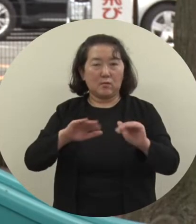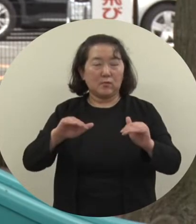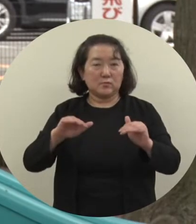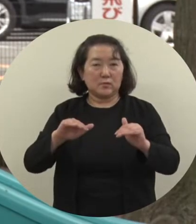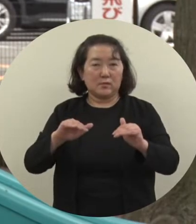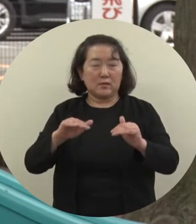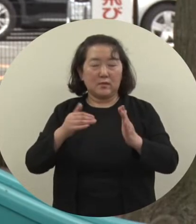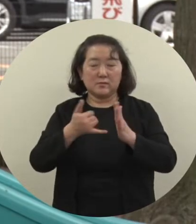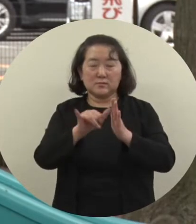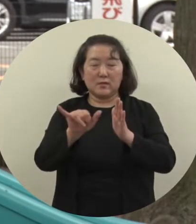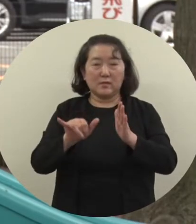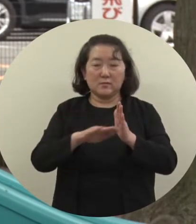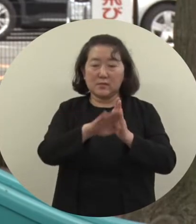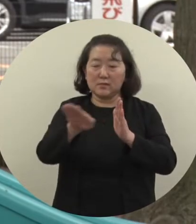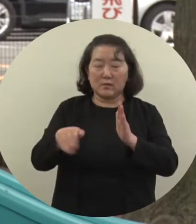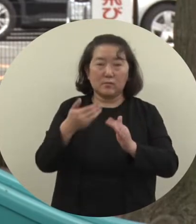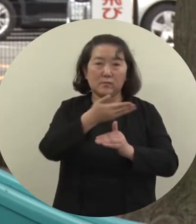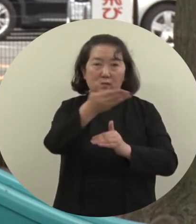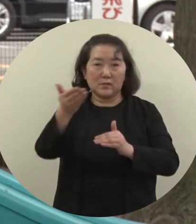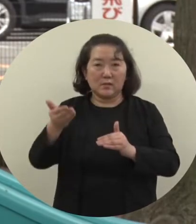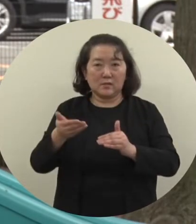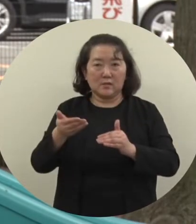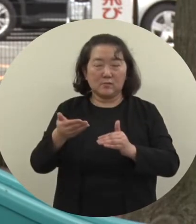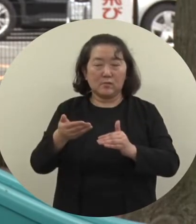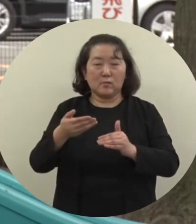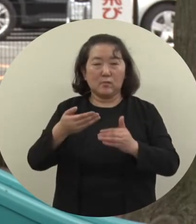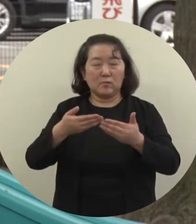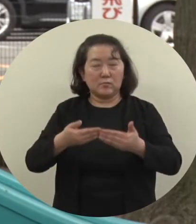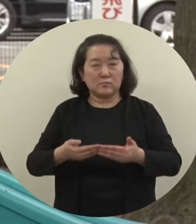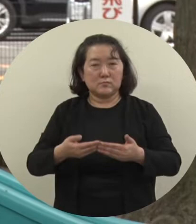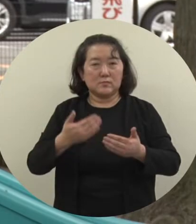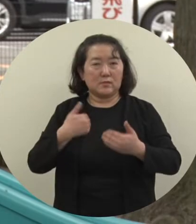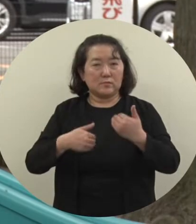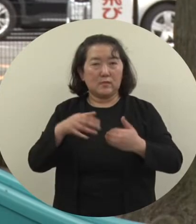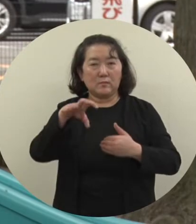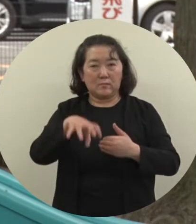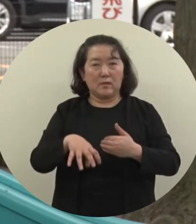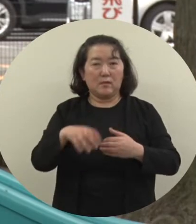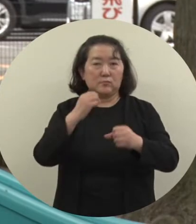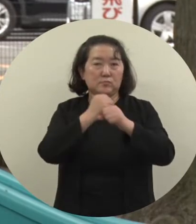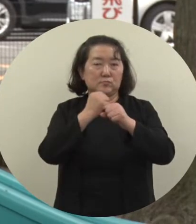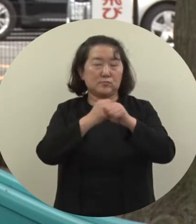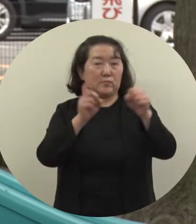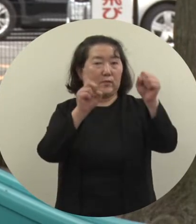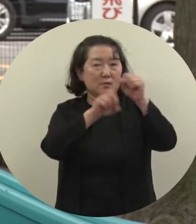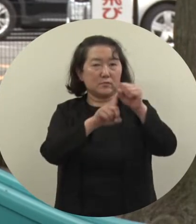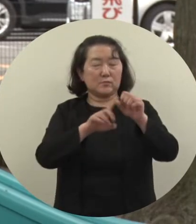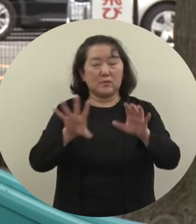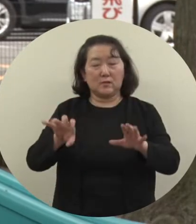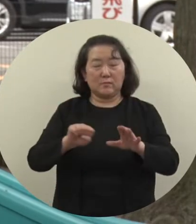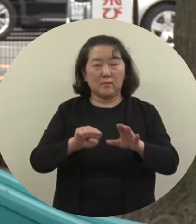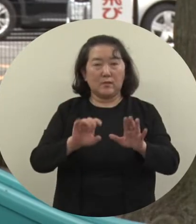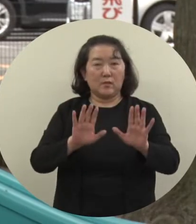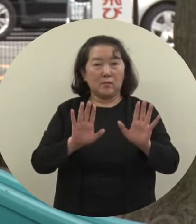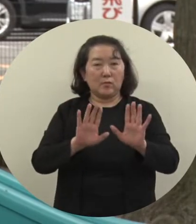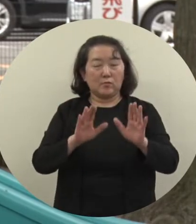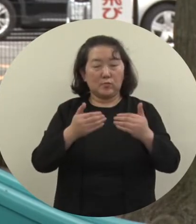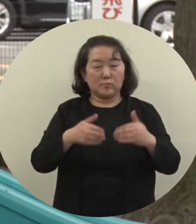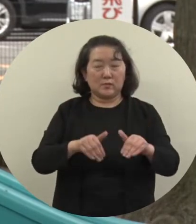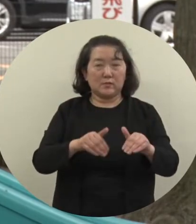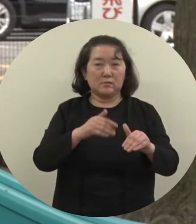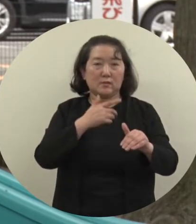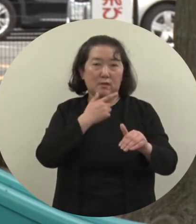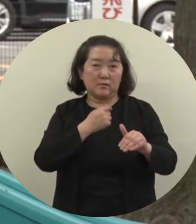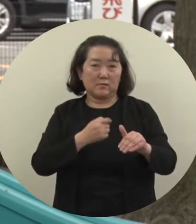育て世帯の皆様にとっての憩いの場にしていきたいと思っています。そして今治で子どもを産み